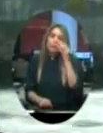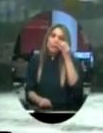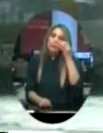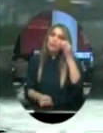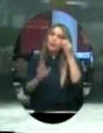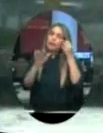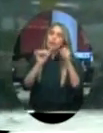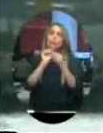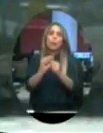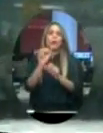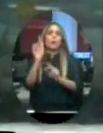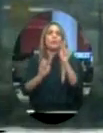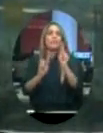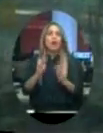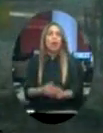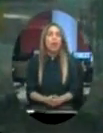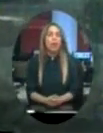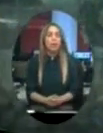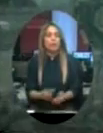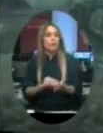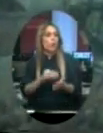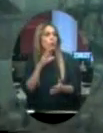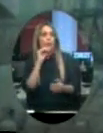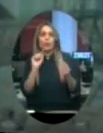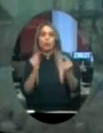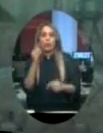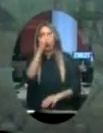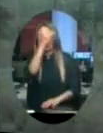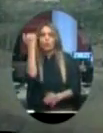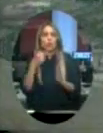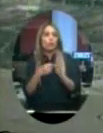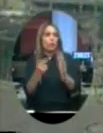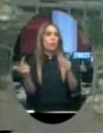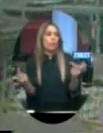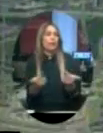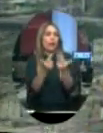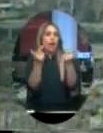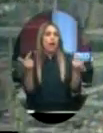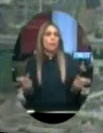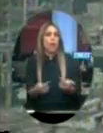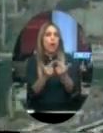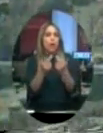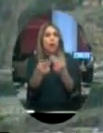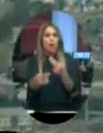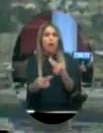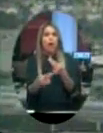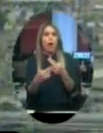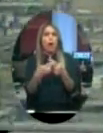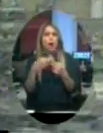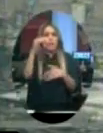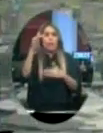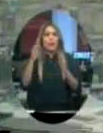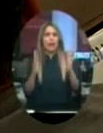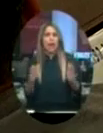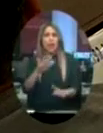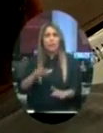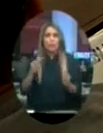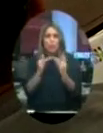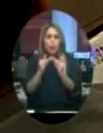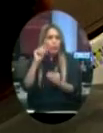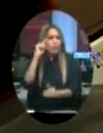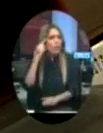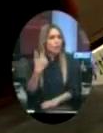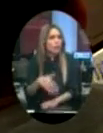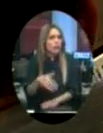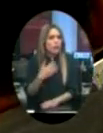וטרם דיברנו על תרחישי קיצון כמו מלחמה לא עלינו, כשהקרבה של המיכל לאזורי מגורים היא כה מטרידה.